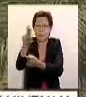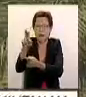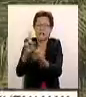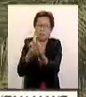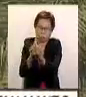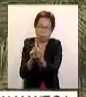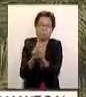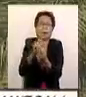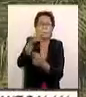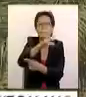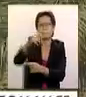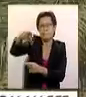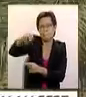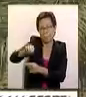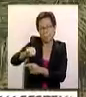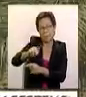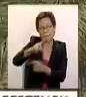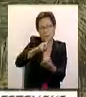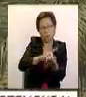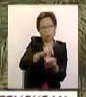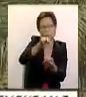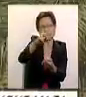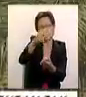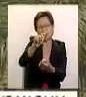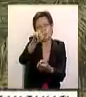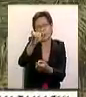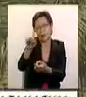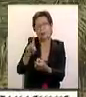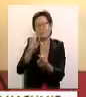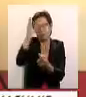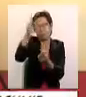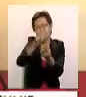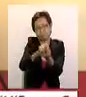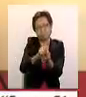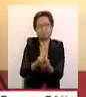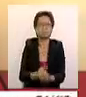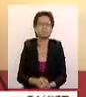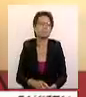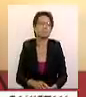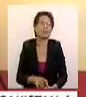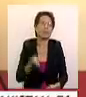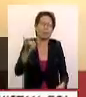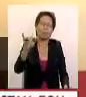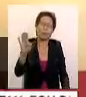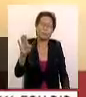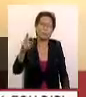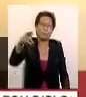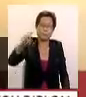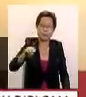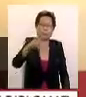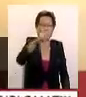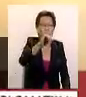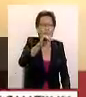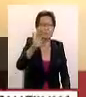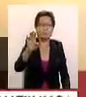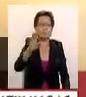Thani dan Perdana Menterinya, Dr. Khalid Mohammad Al Alatiyah. In fact, YB Deputy Prime Minister will be leading